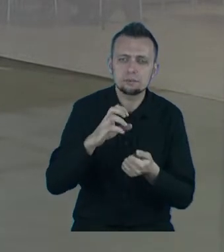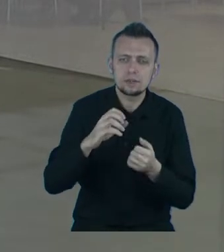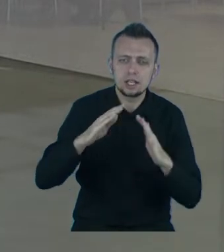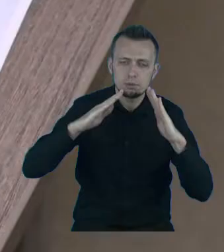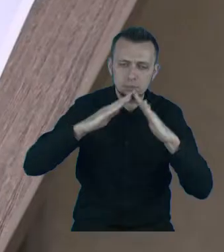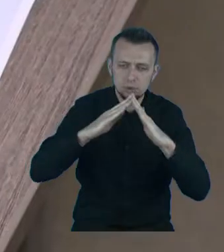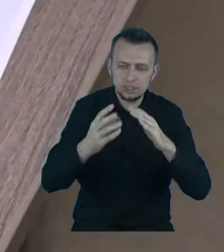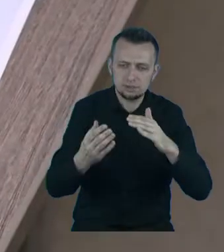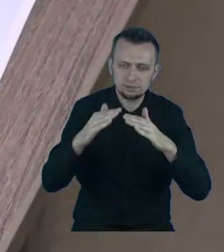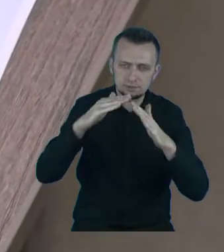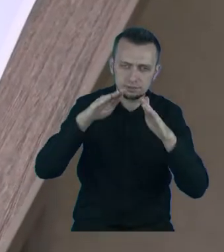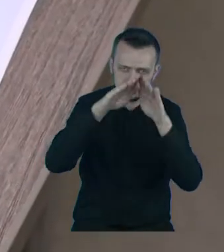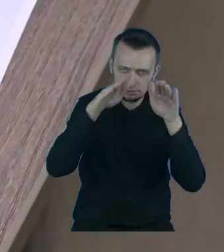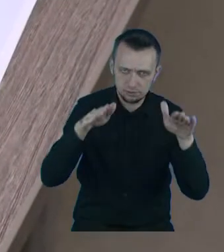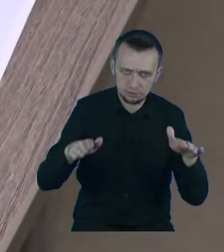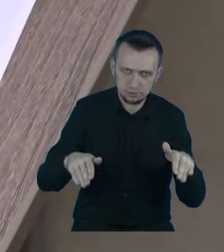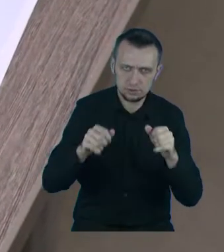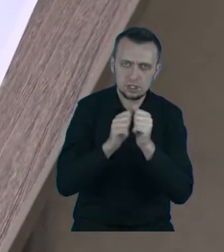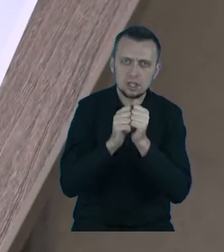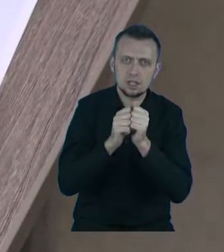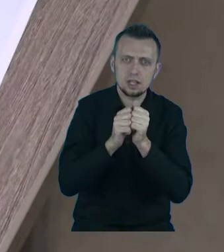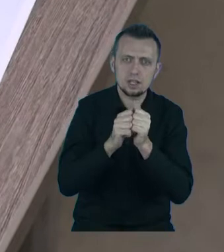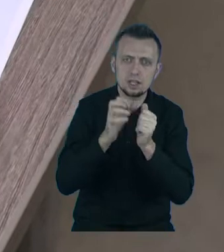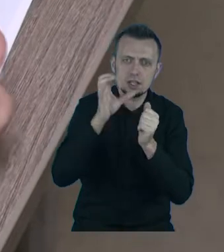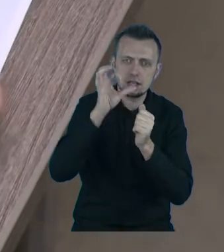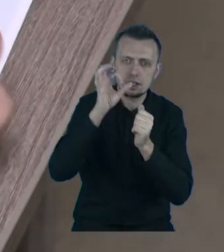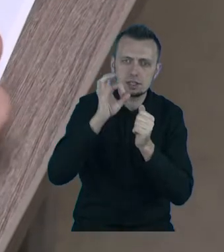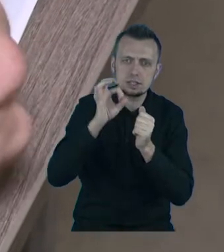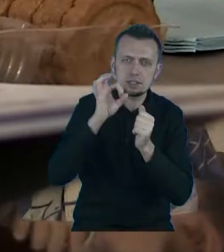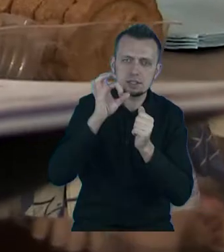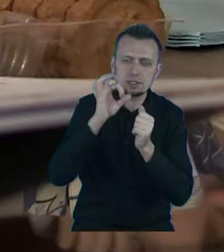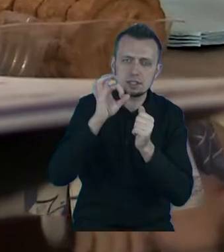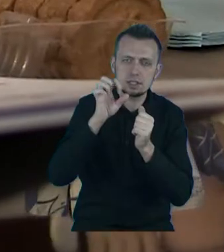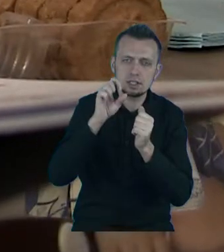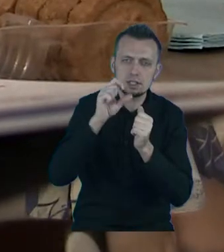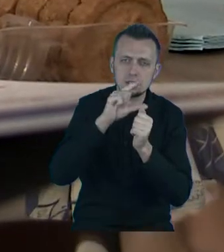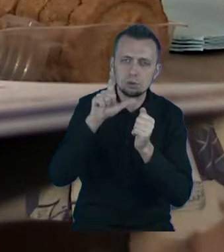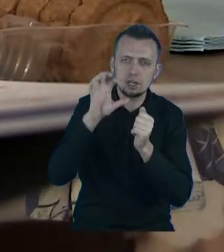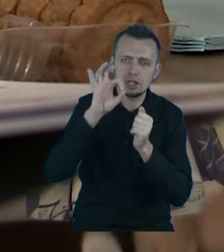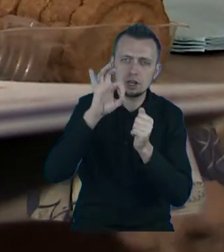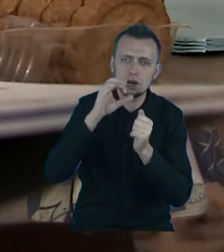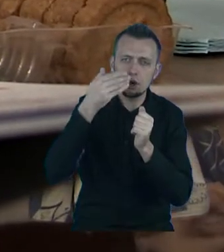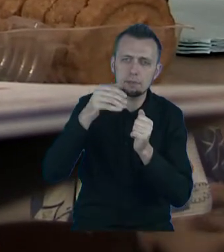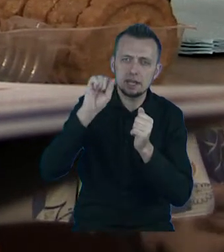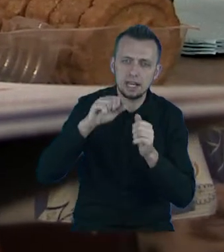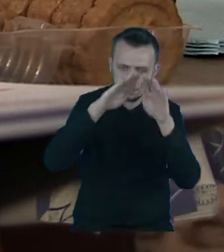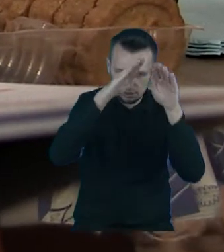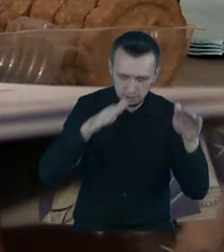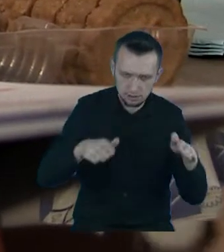Zbieraliśmy słomę, zbieraliśmy koce, kołdry, pościel, podkłady dla